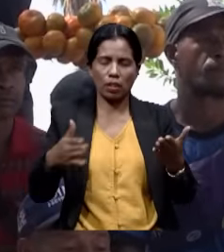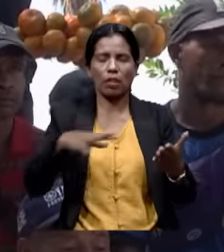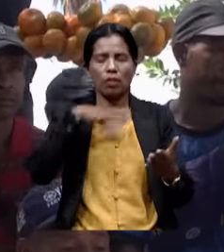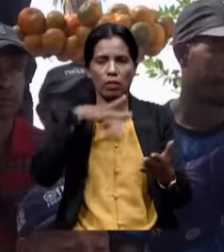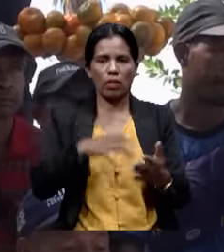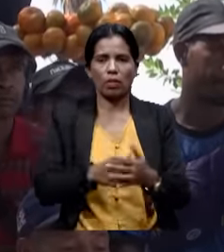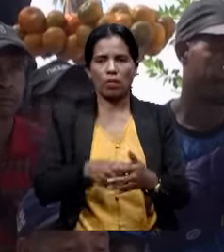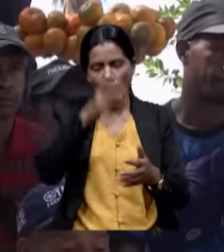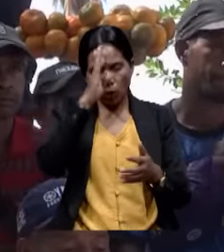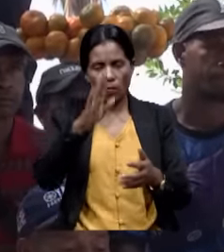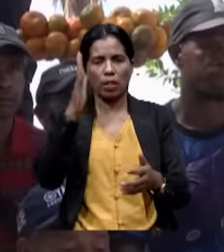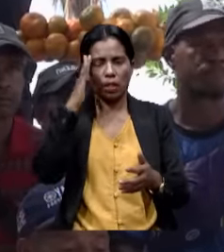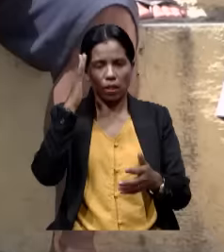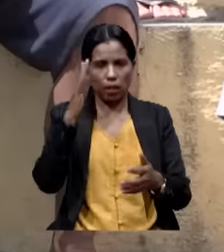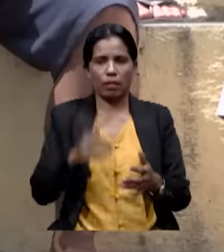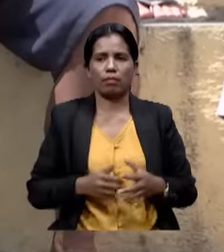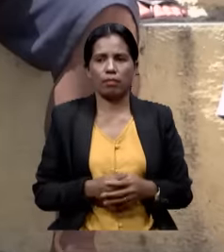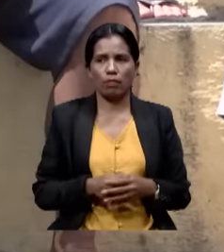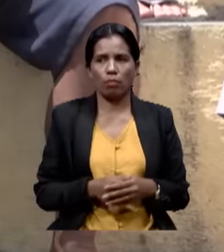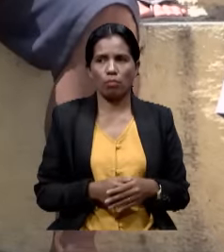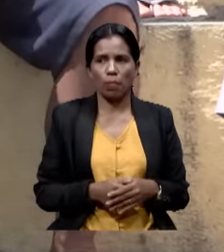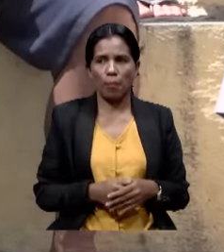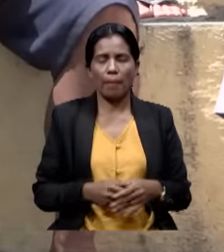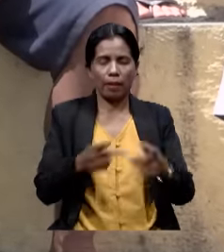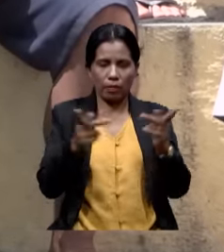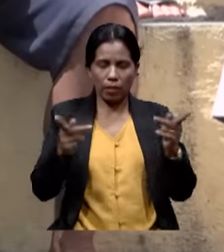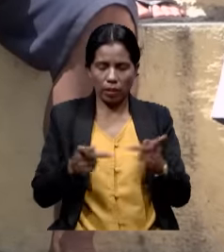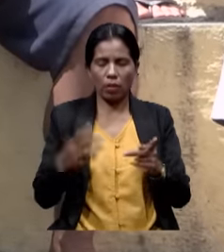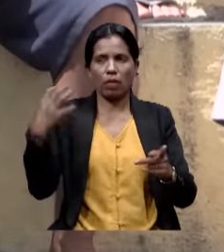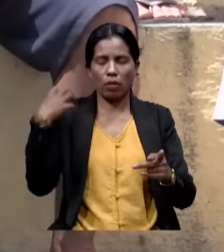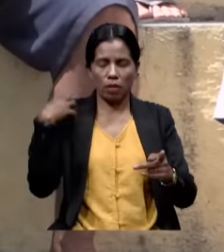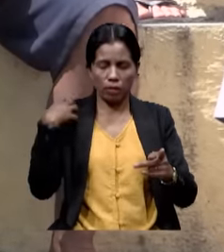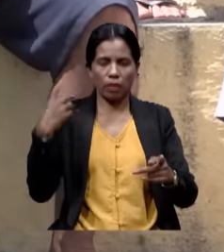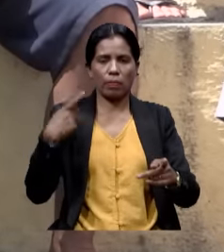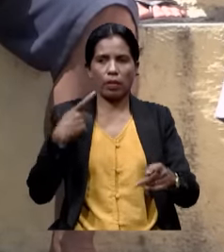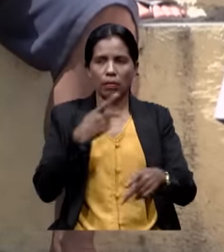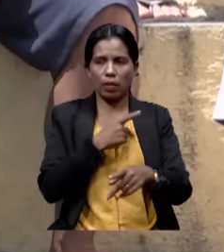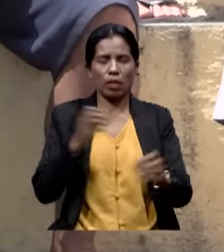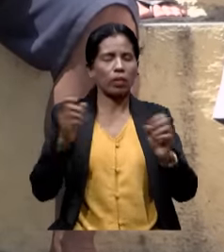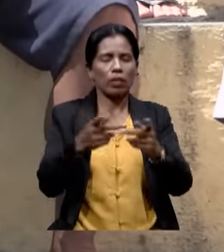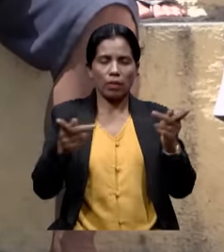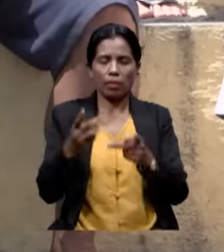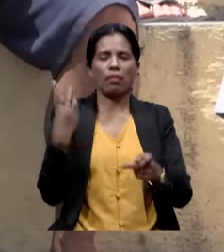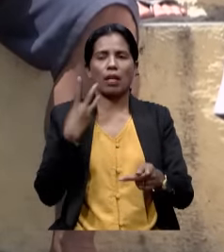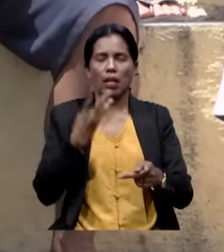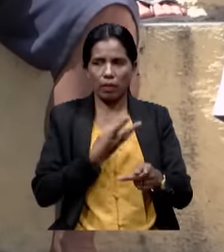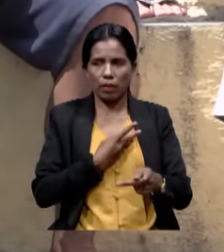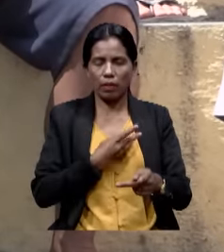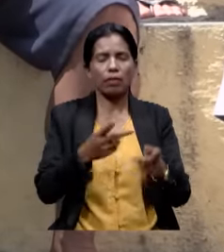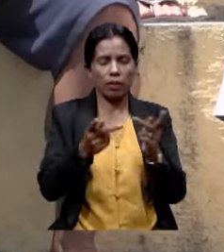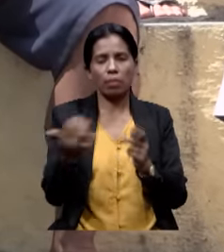mak mosatene mati bian sirane be luta barai dene mosatene kata ka fati hira temi palasio parlamento nela fati mba aminia fati mba